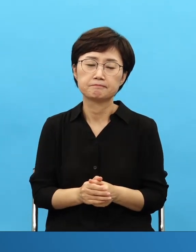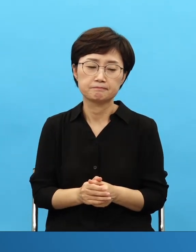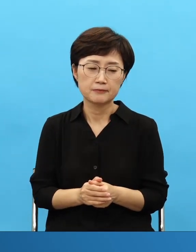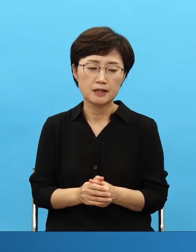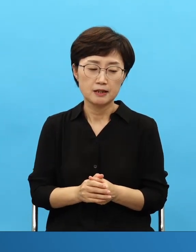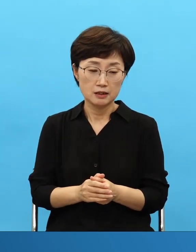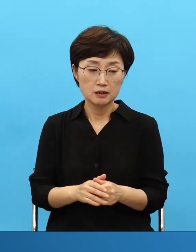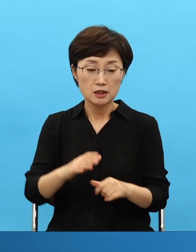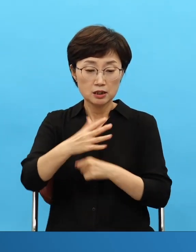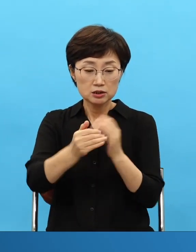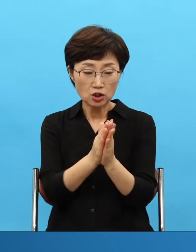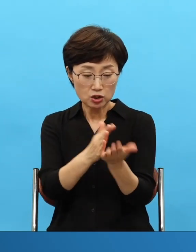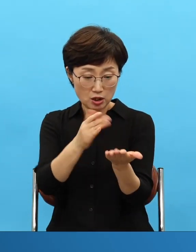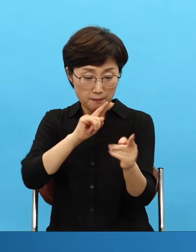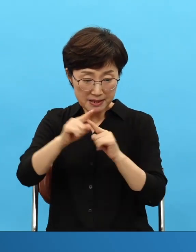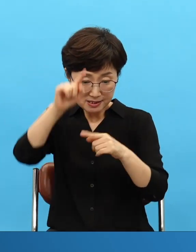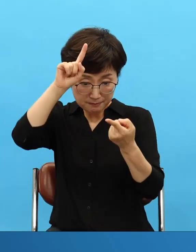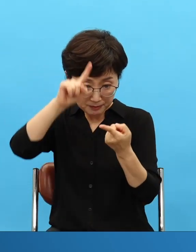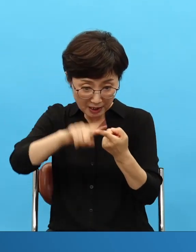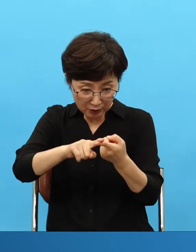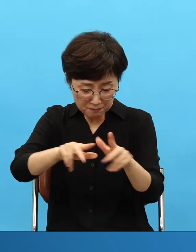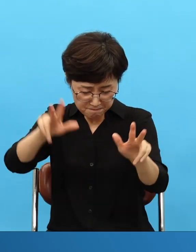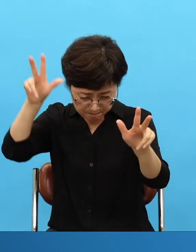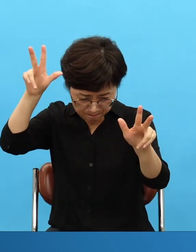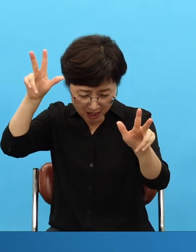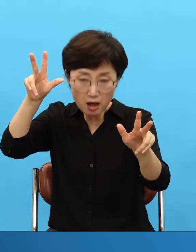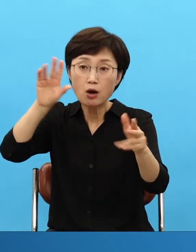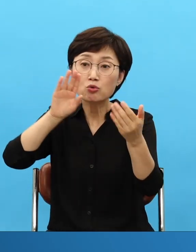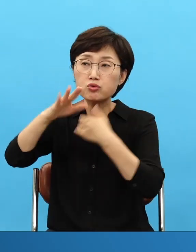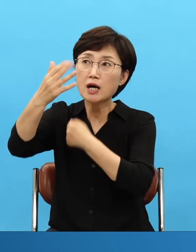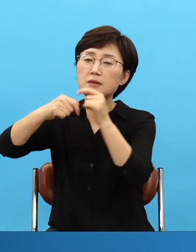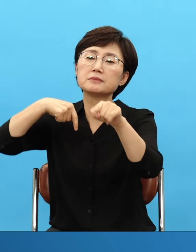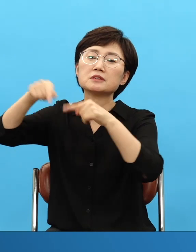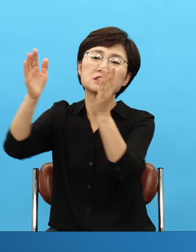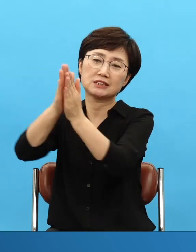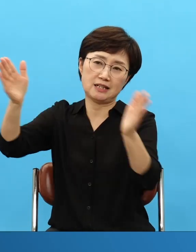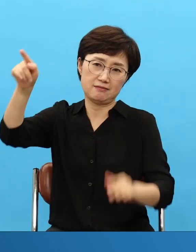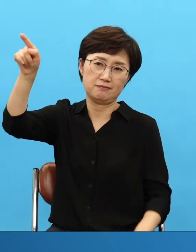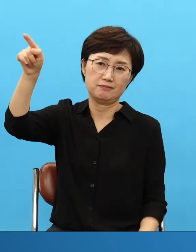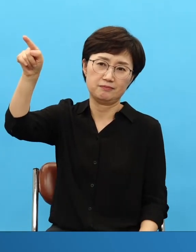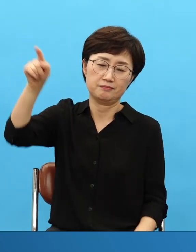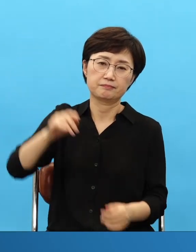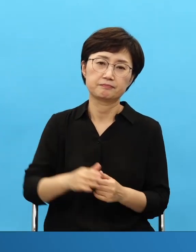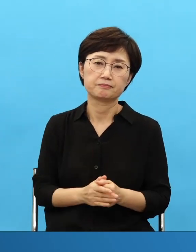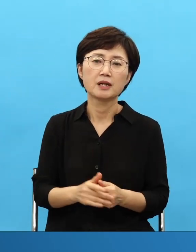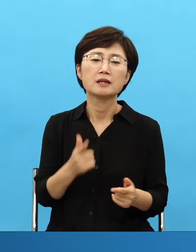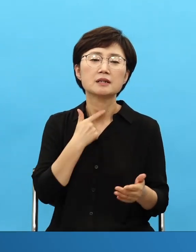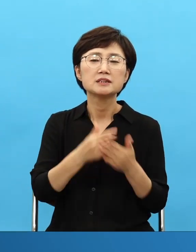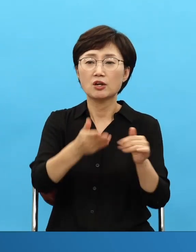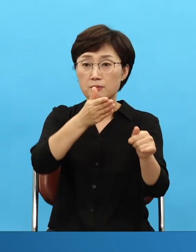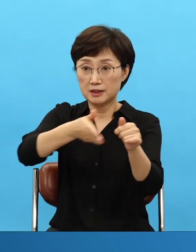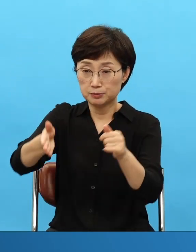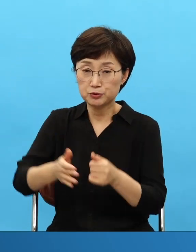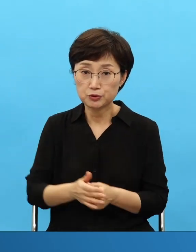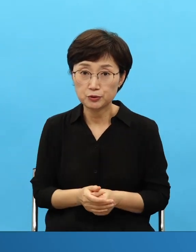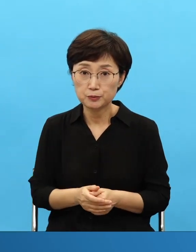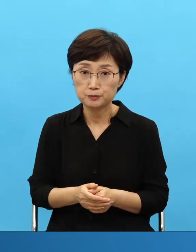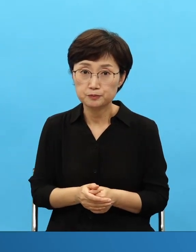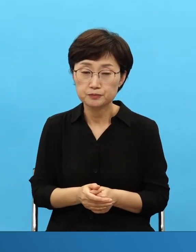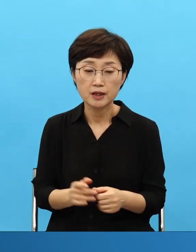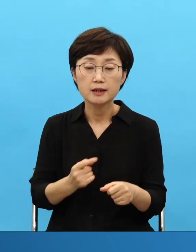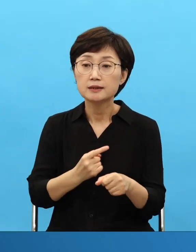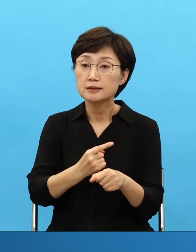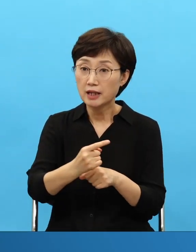And surely God will work. 체험하셔야 돼요. You need to experience that. 그래서 내년에는 더 큰